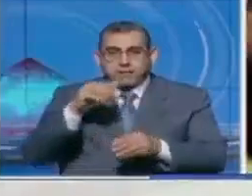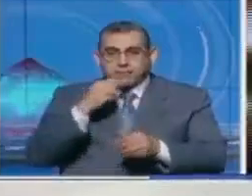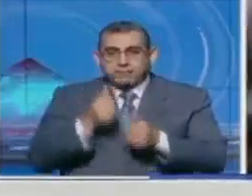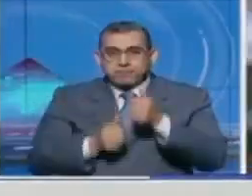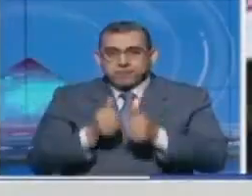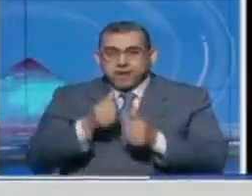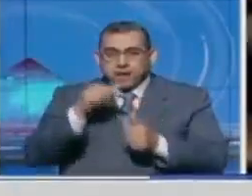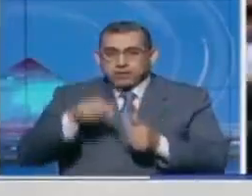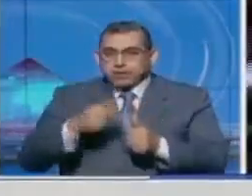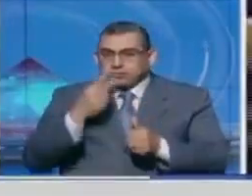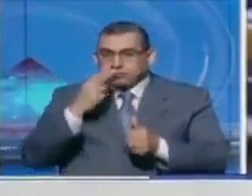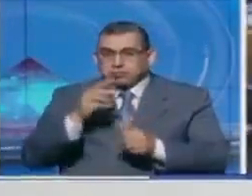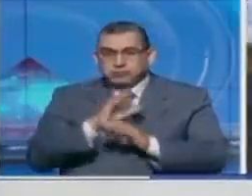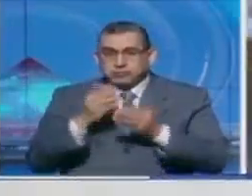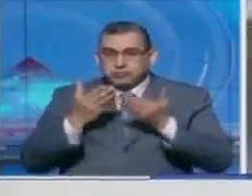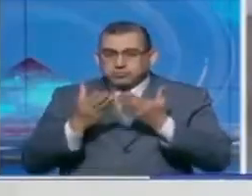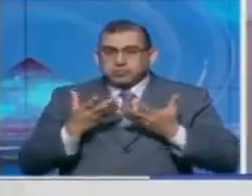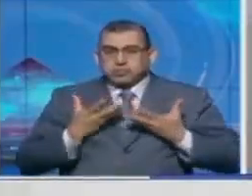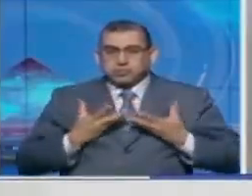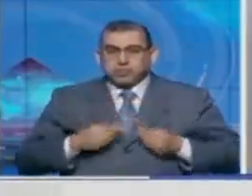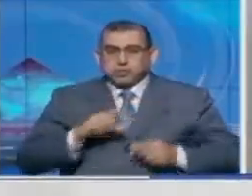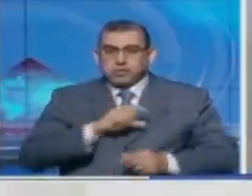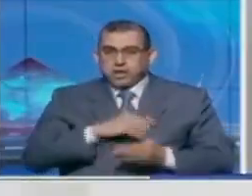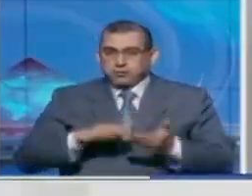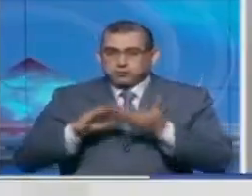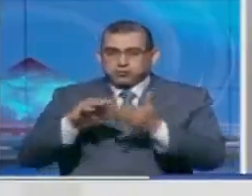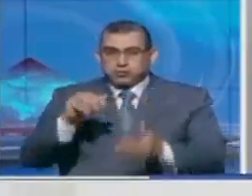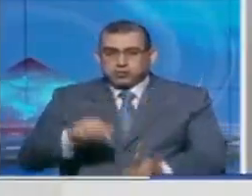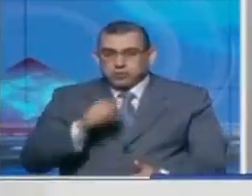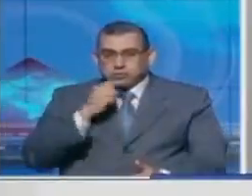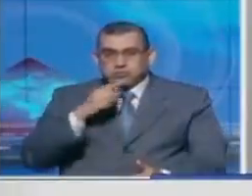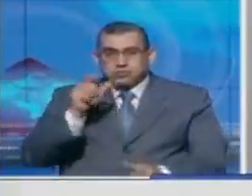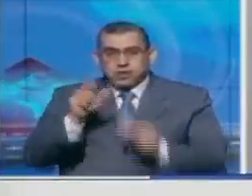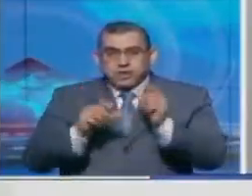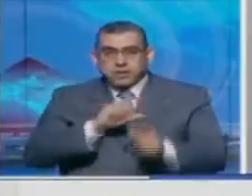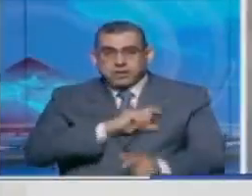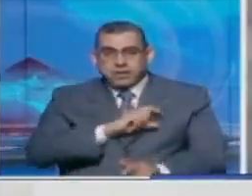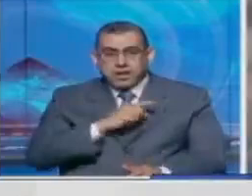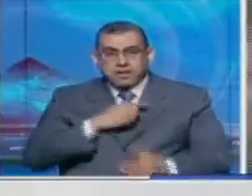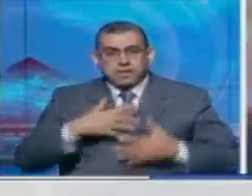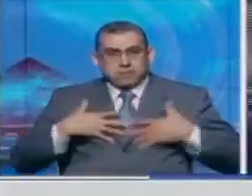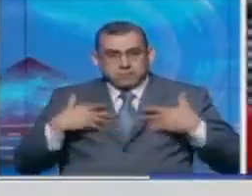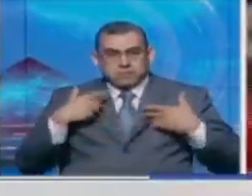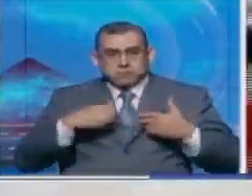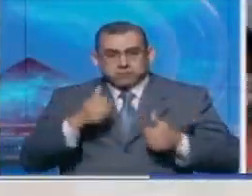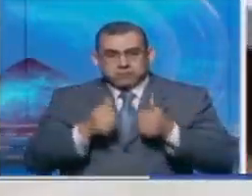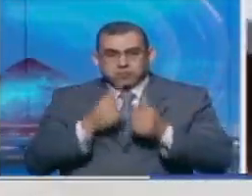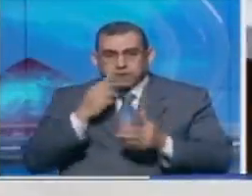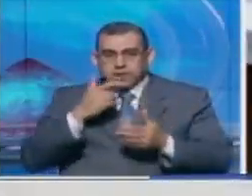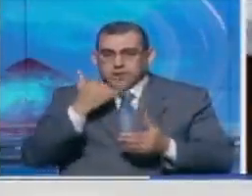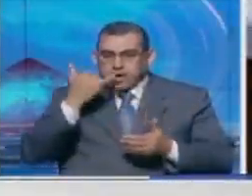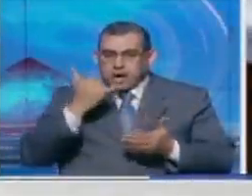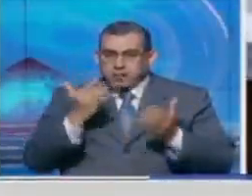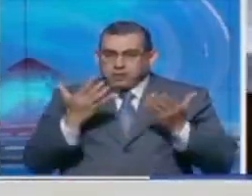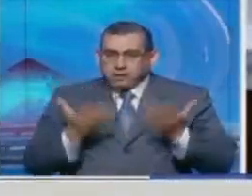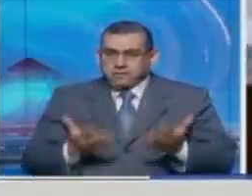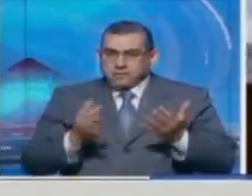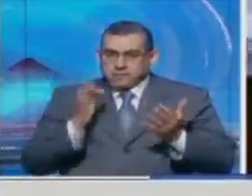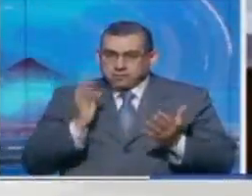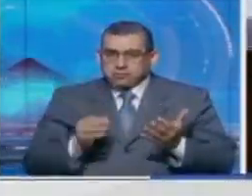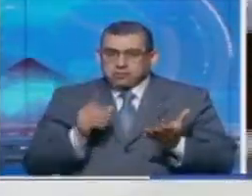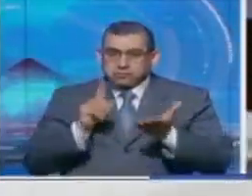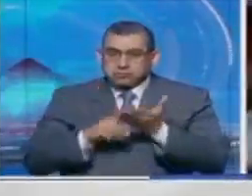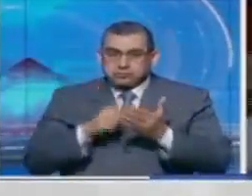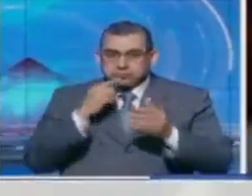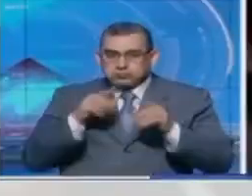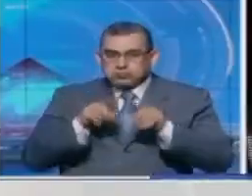الامتحانية وتوفير الاستقرار للطلاب. سعادة الطلاب كانت واضحة من سهولة الامتحان والتي جاءت